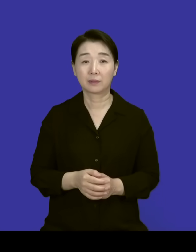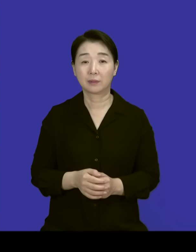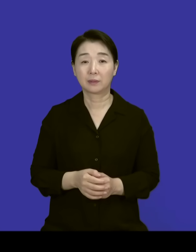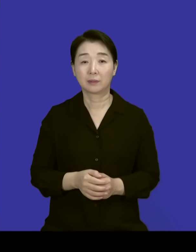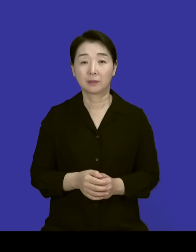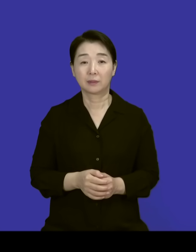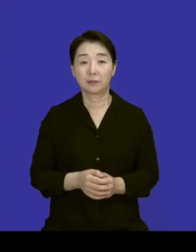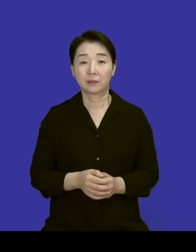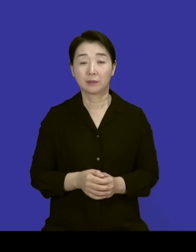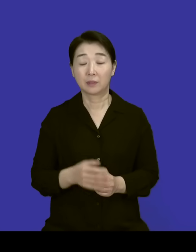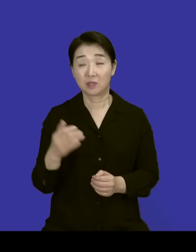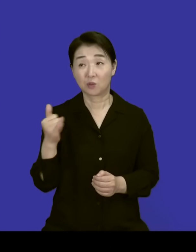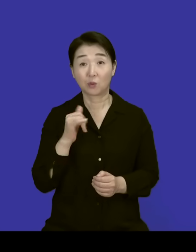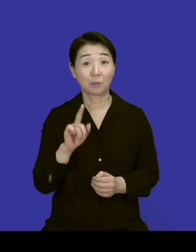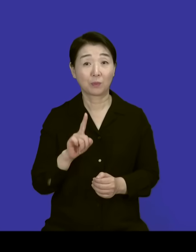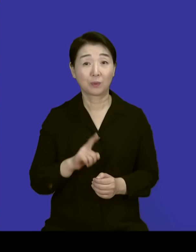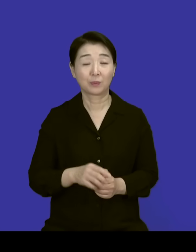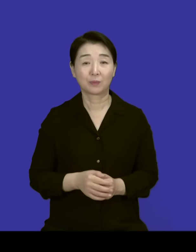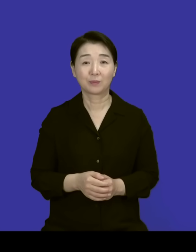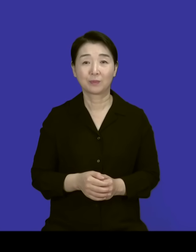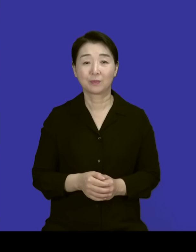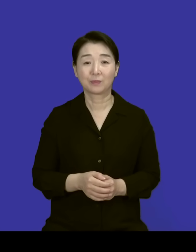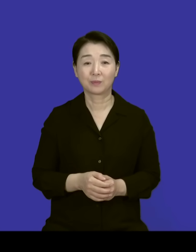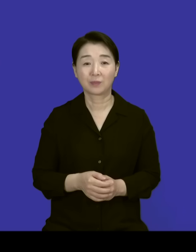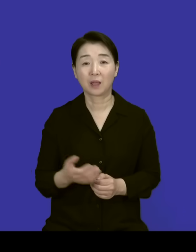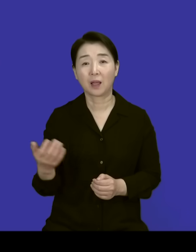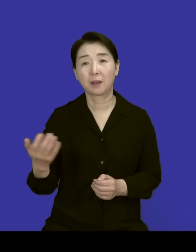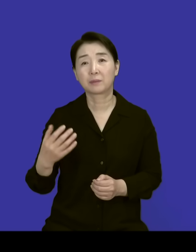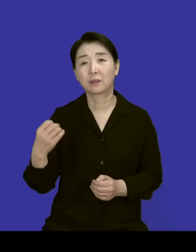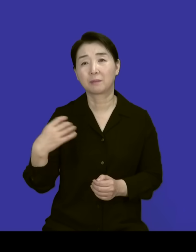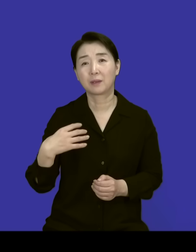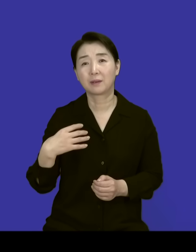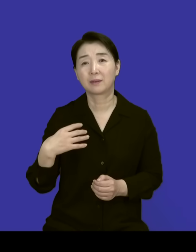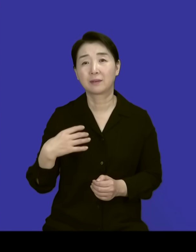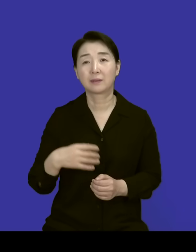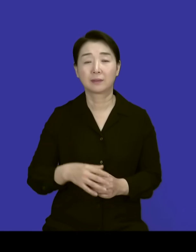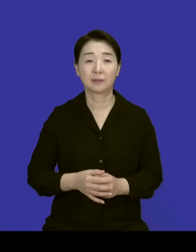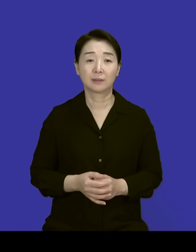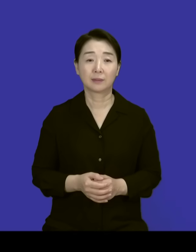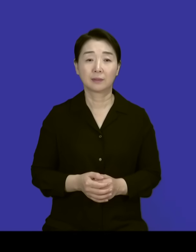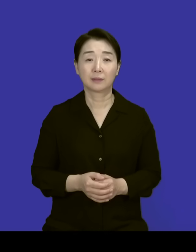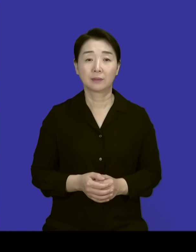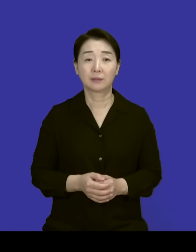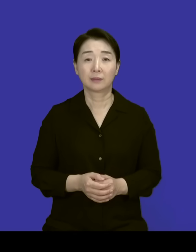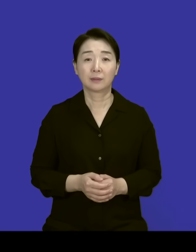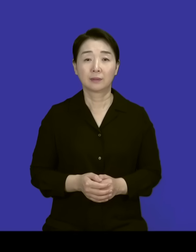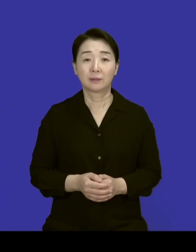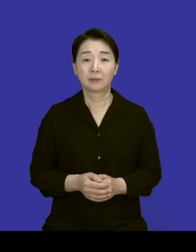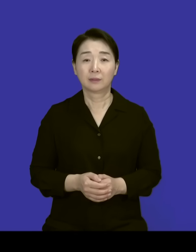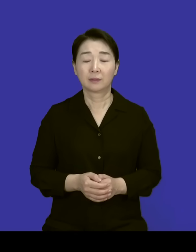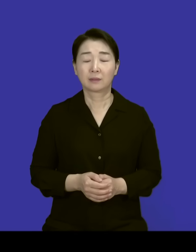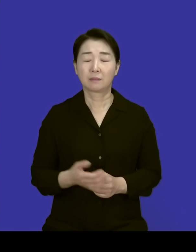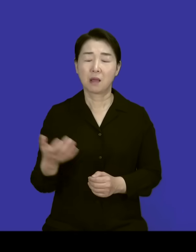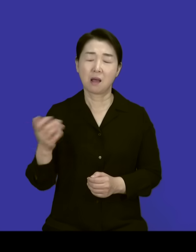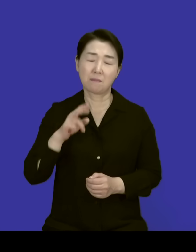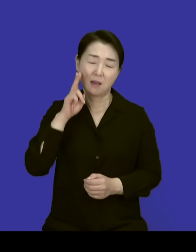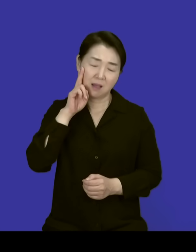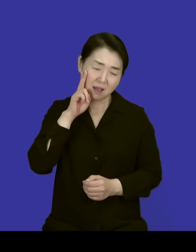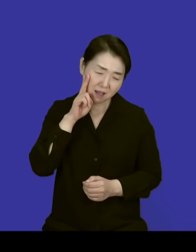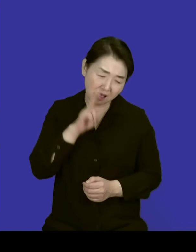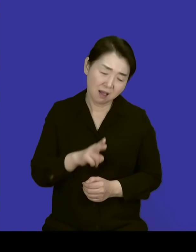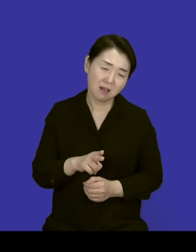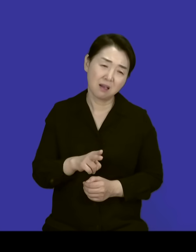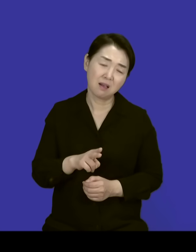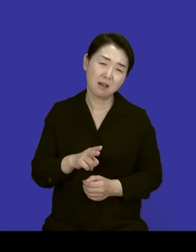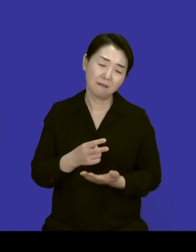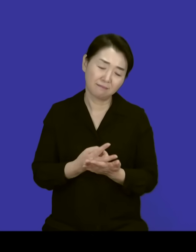전화를 그렇게 하신 적이 있어요. 아프다고. 그러니까 너무 아프다 그랬어요 저한테요.